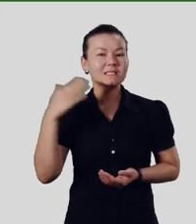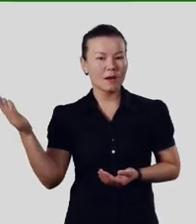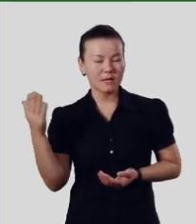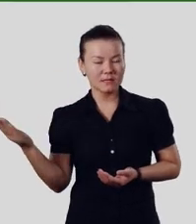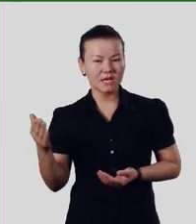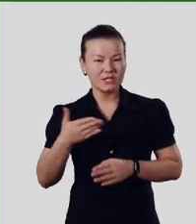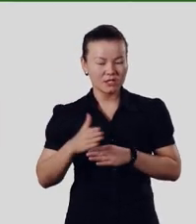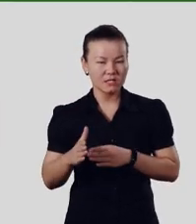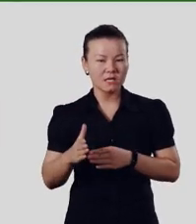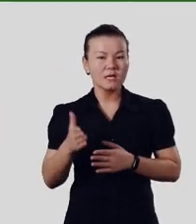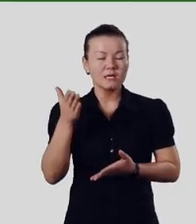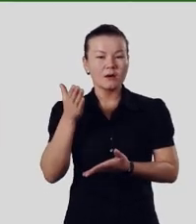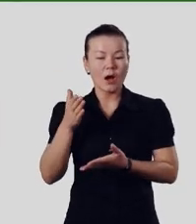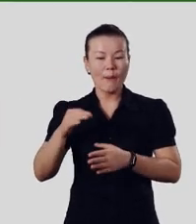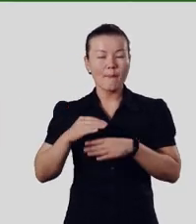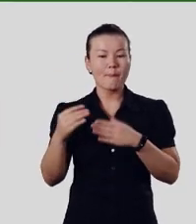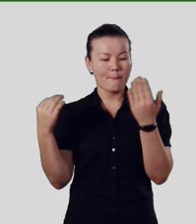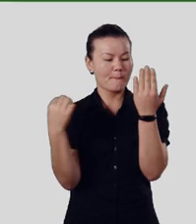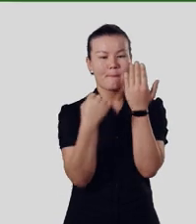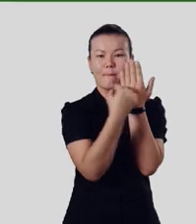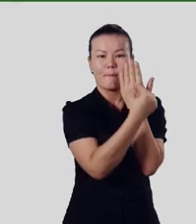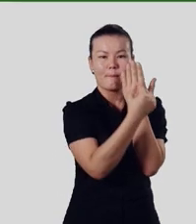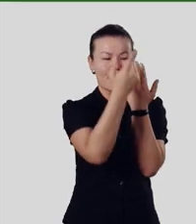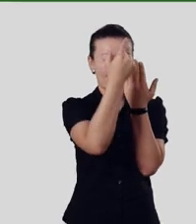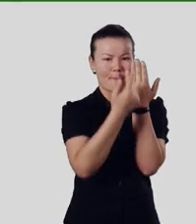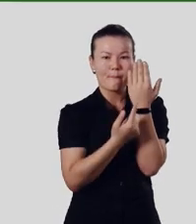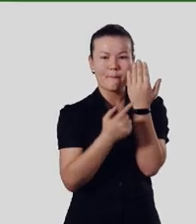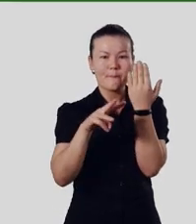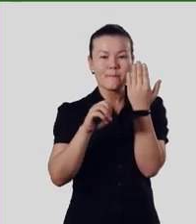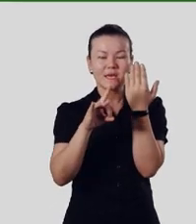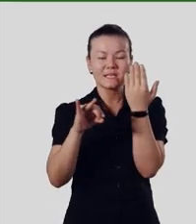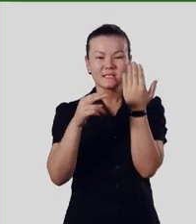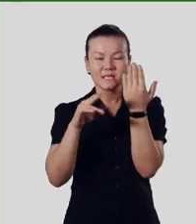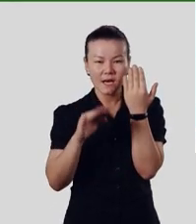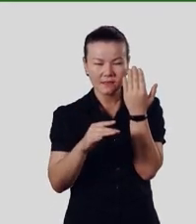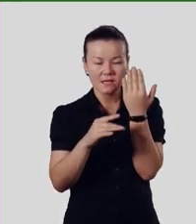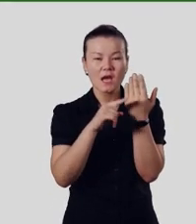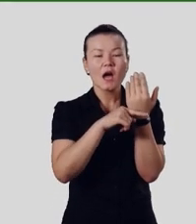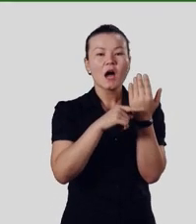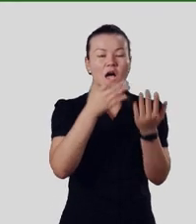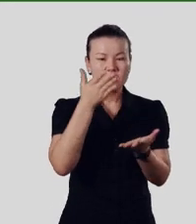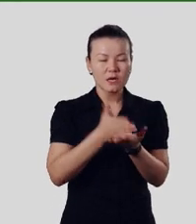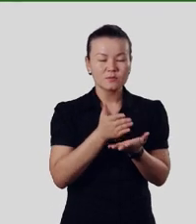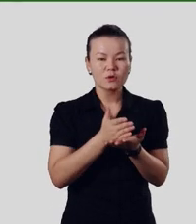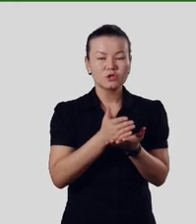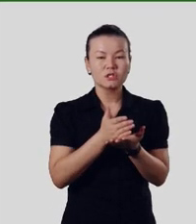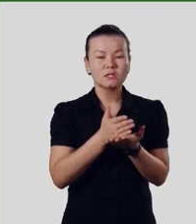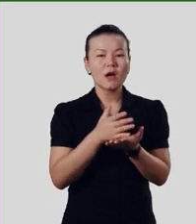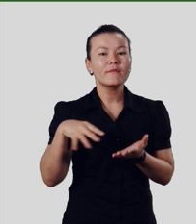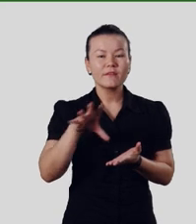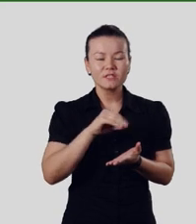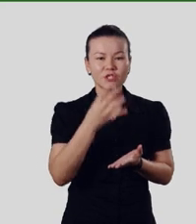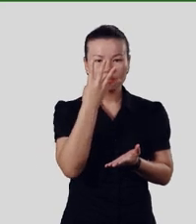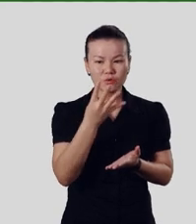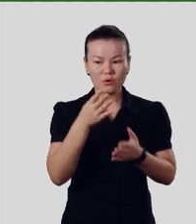части проходит нулевой меридиан. Следовательно, материк расположен во всех четырех полушариях.